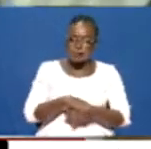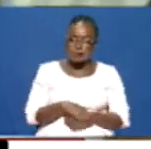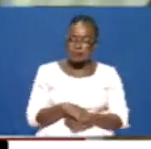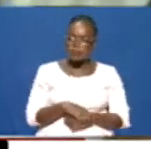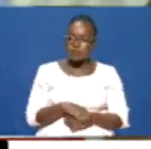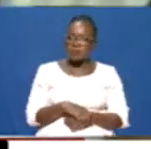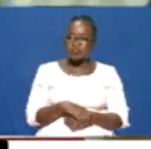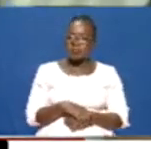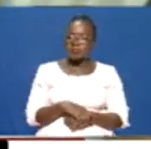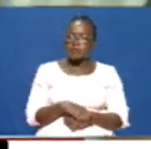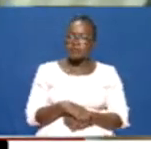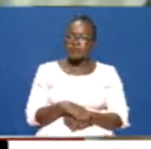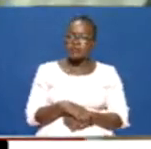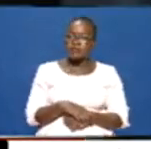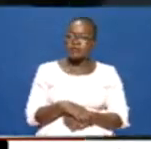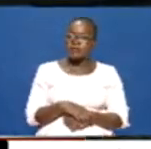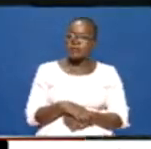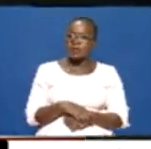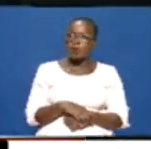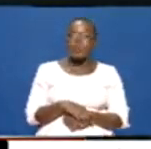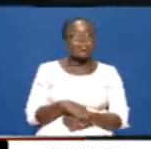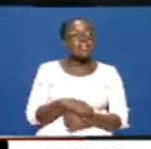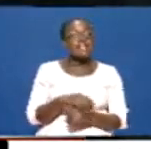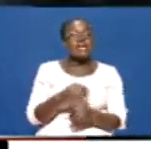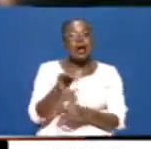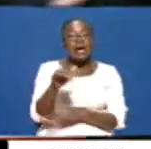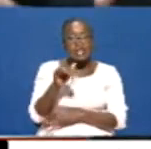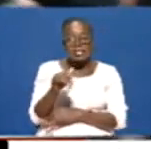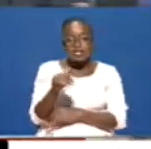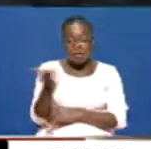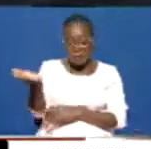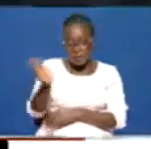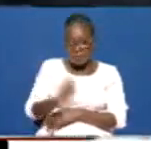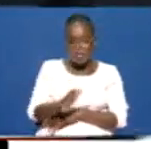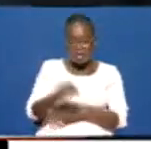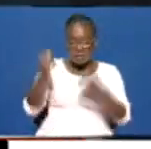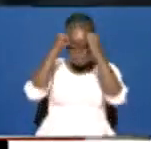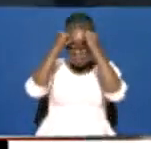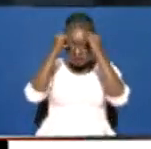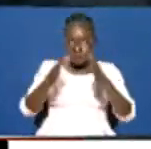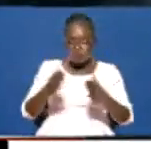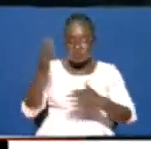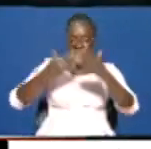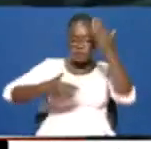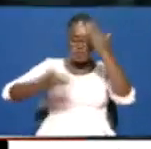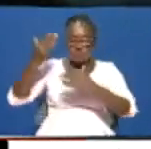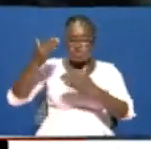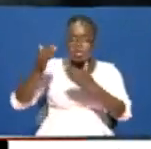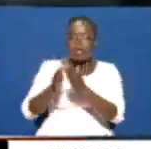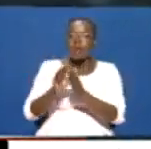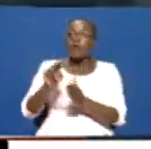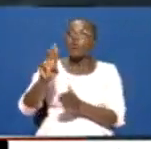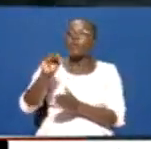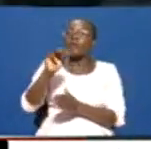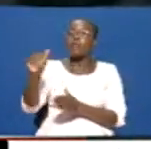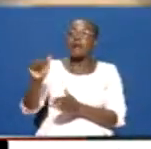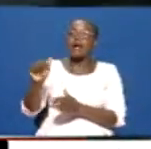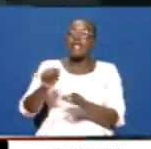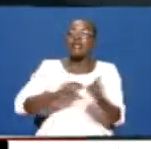Tunaomba sisi Mohamed arejeshwe. Wanadai kuwa Mohamed ni mwanafunzi katika chuo kikuu cha umma na hajawahi kusafiri nje ya